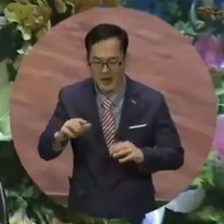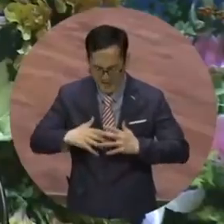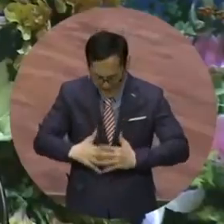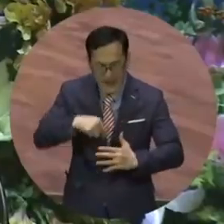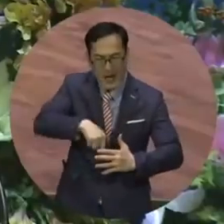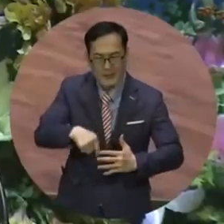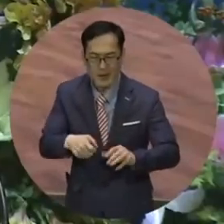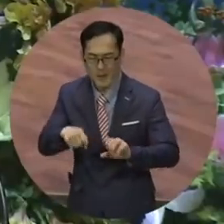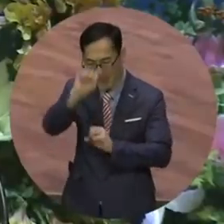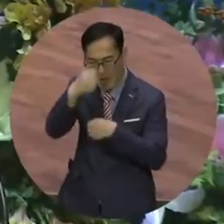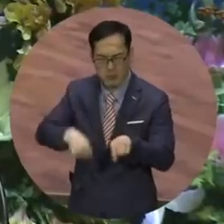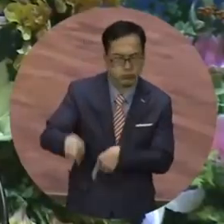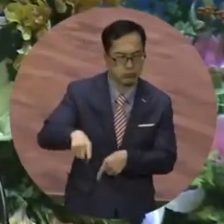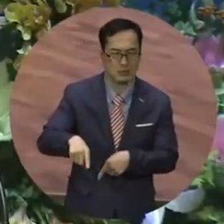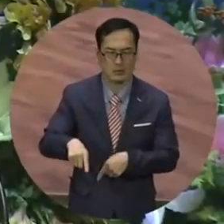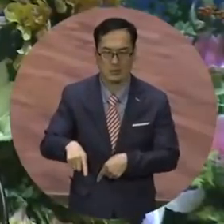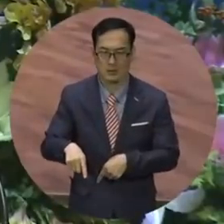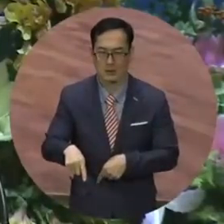어디서 배운지 몰라.